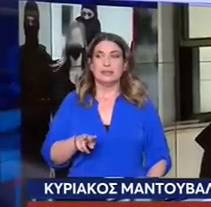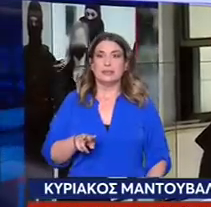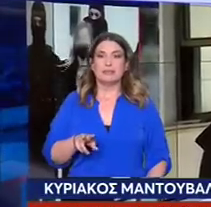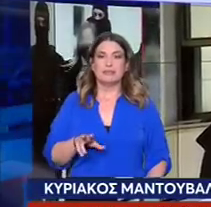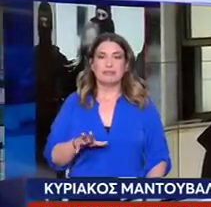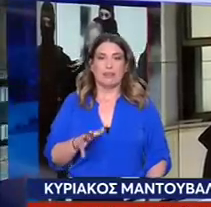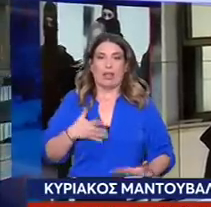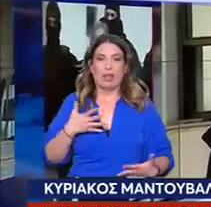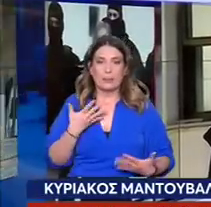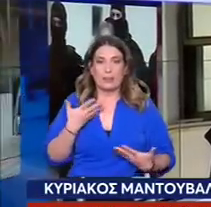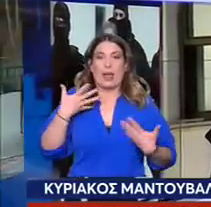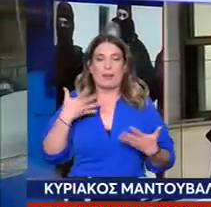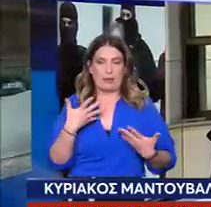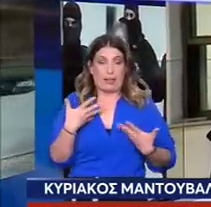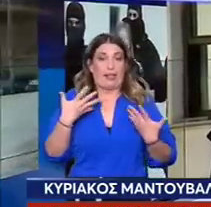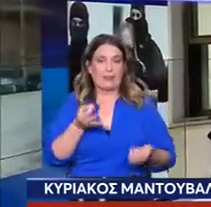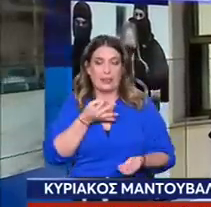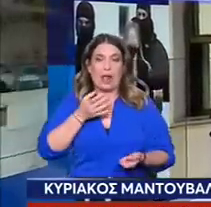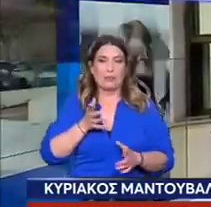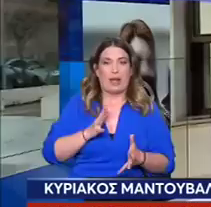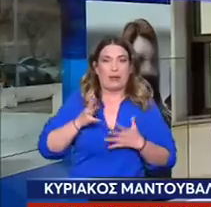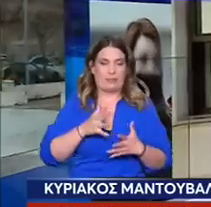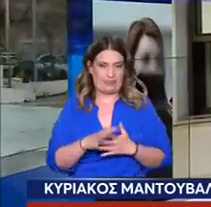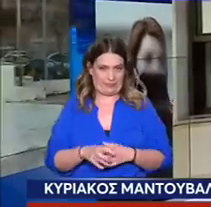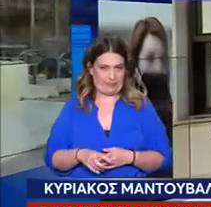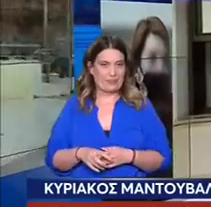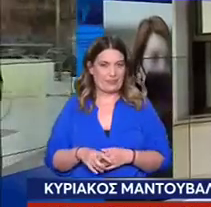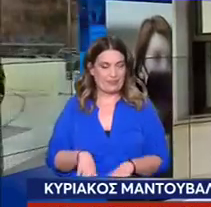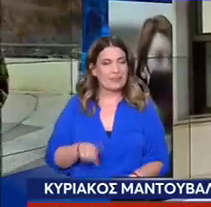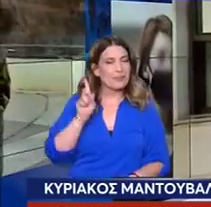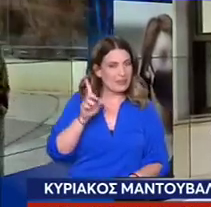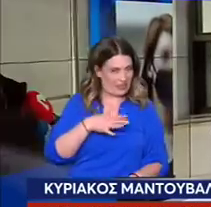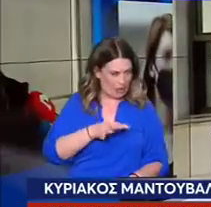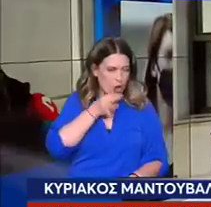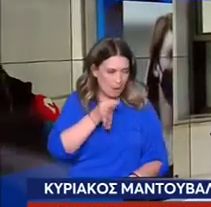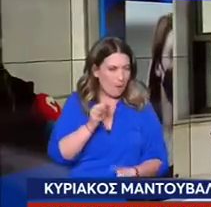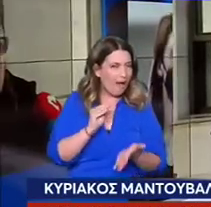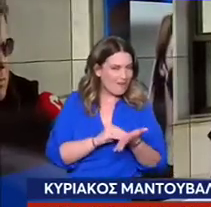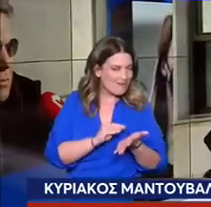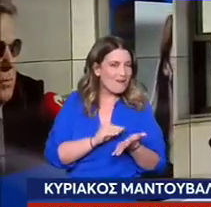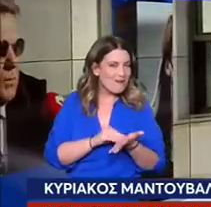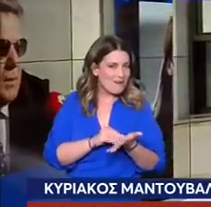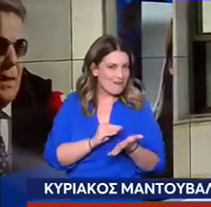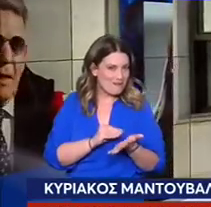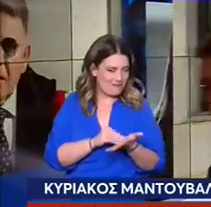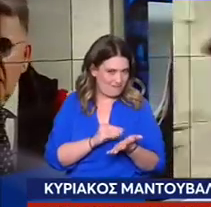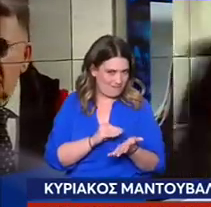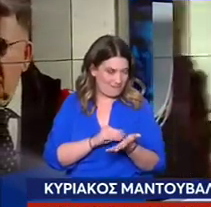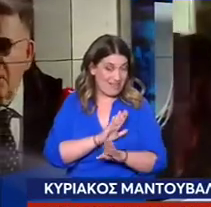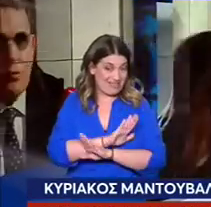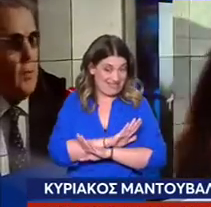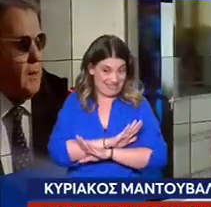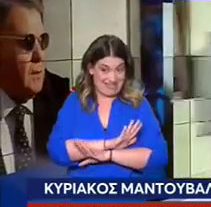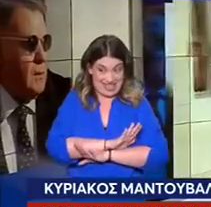θέση απολογούμενη. Αξίζει να σου αναφέρω ότι όταν έκλεισε όλη αυτή η πολύωρη διαδικασία, η τελευταία της φράση προς το Προεδρείο